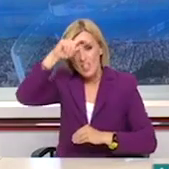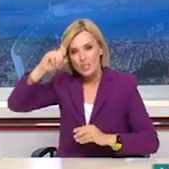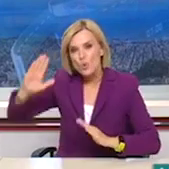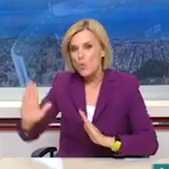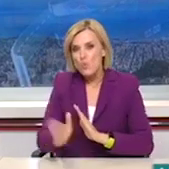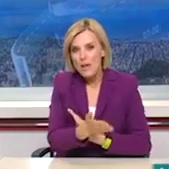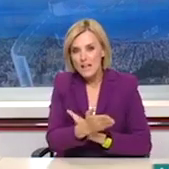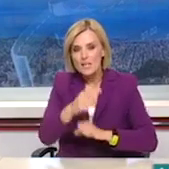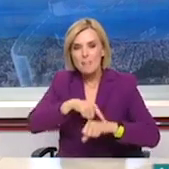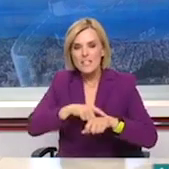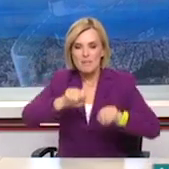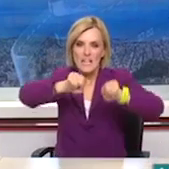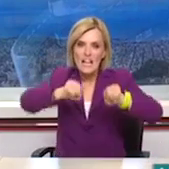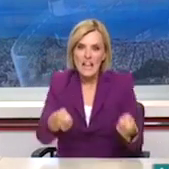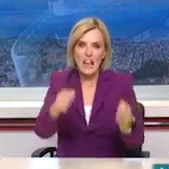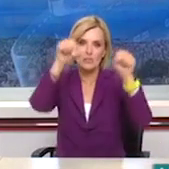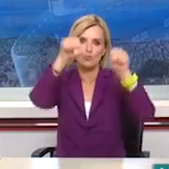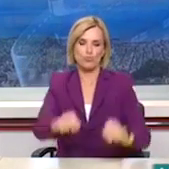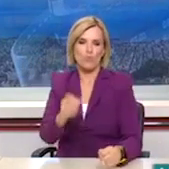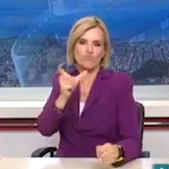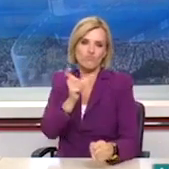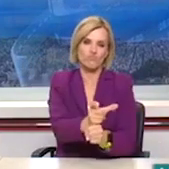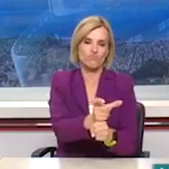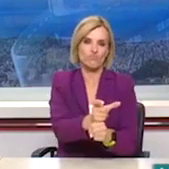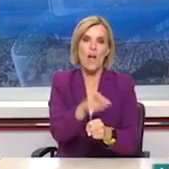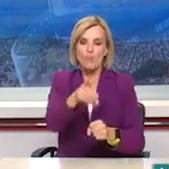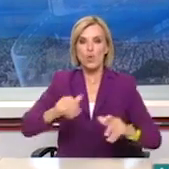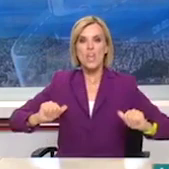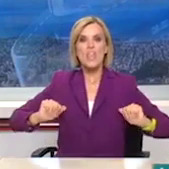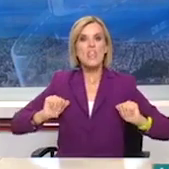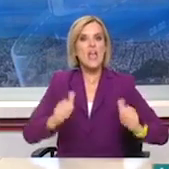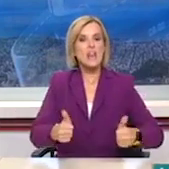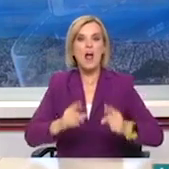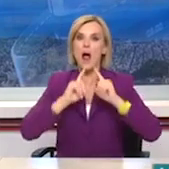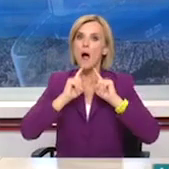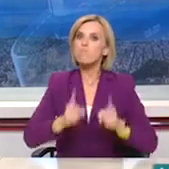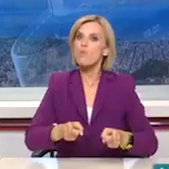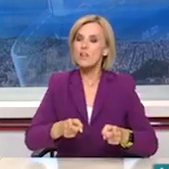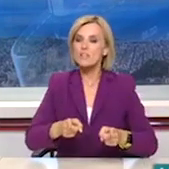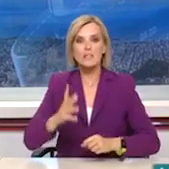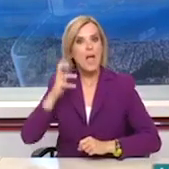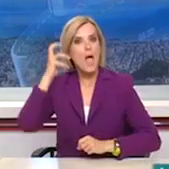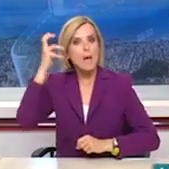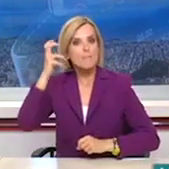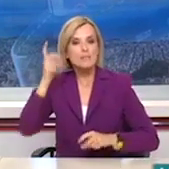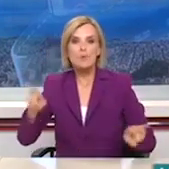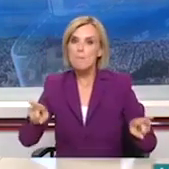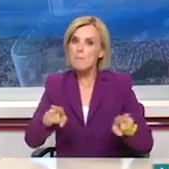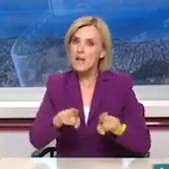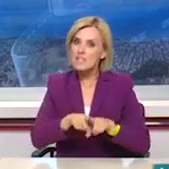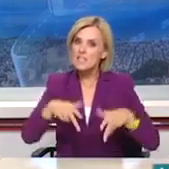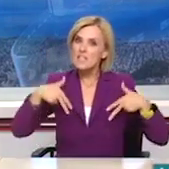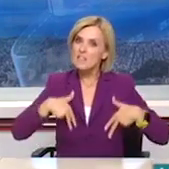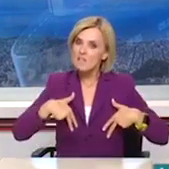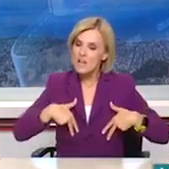lockdown. Γενναία και επιβεβλημένη εισήγηση των επιστημόνων και απόφαση πολιτείας. Αλλά αφού τηρήθηκε, αποτέλεσε